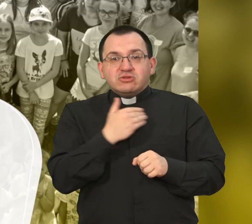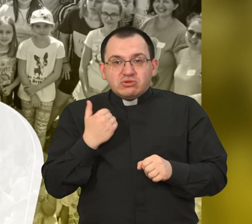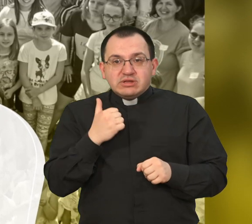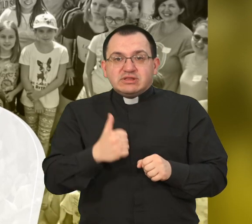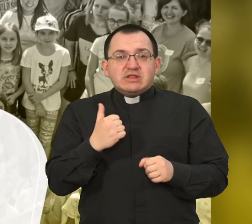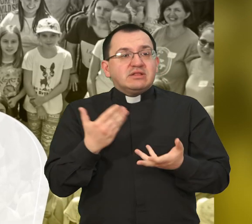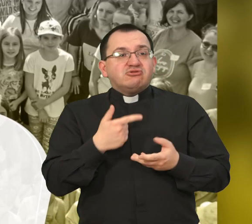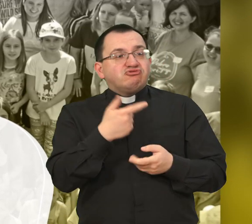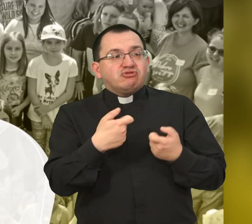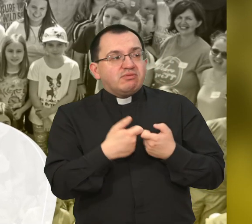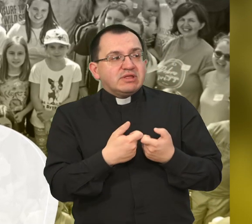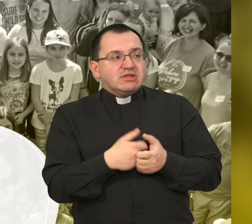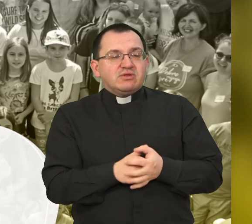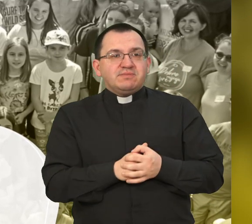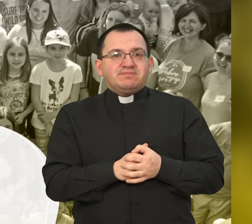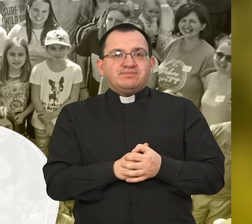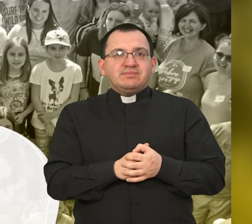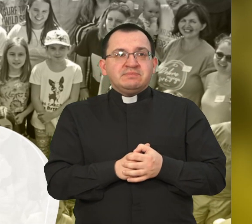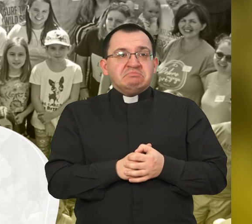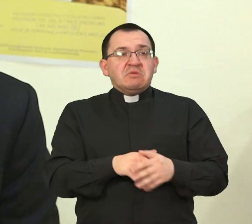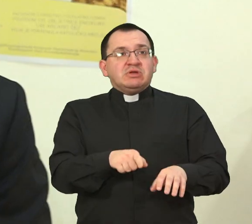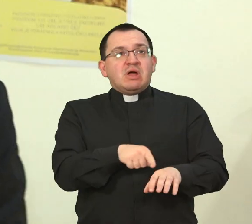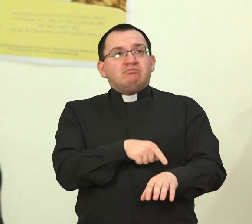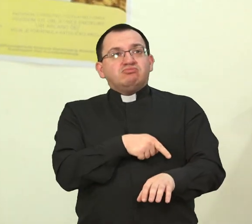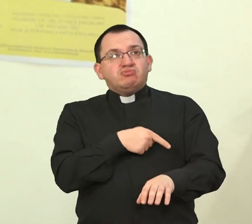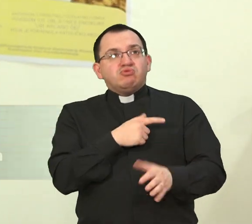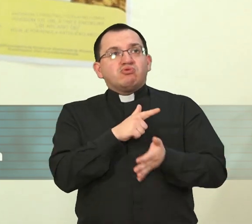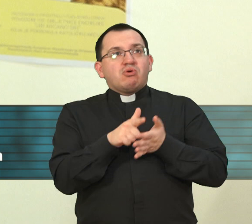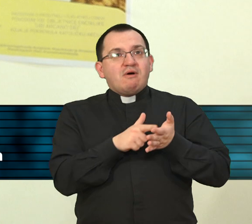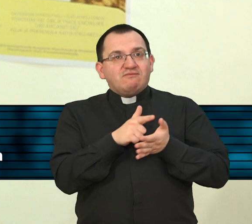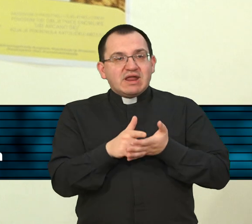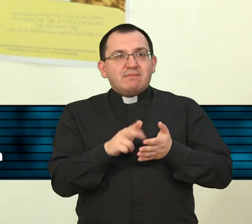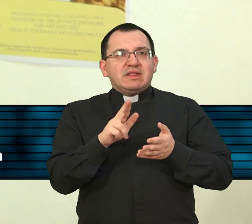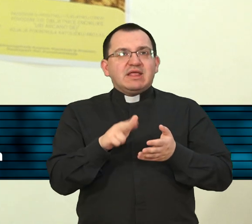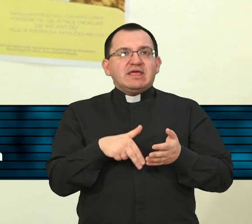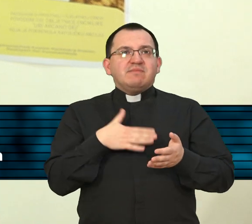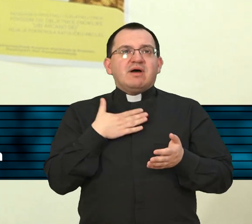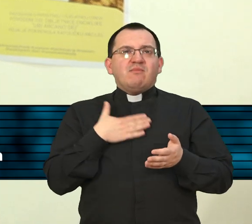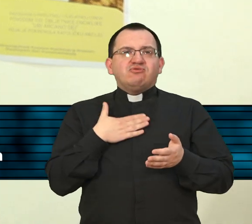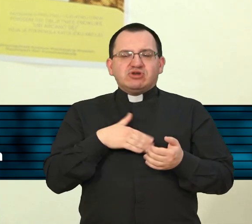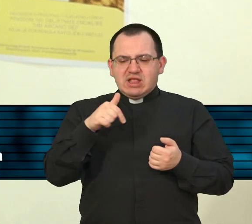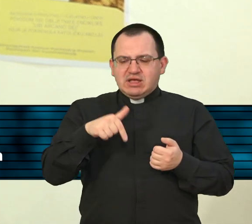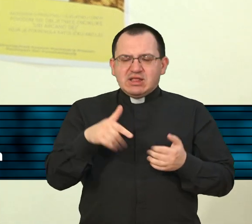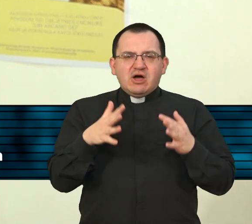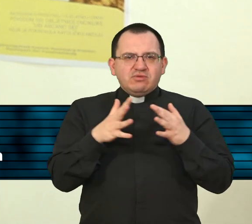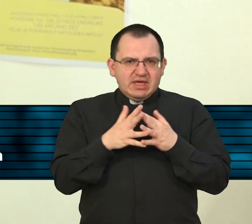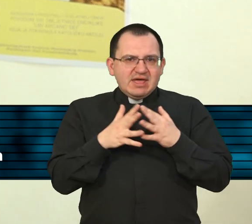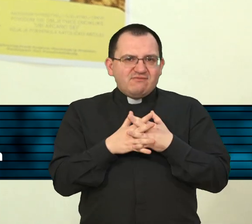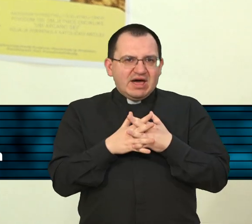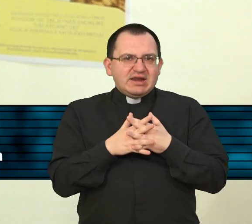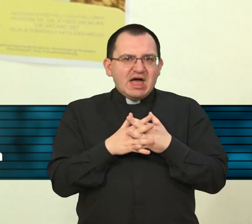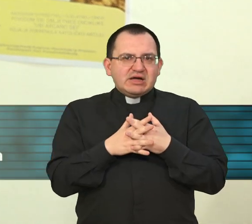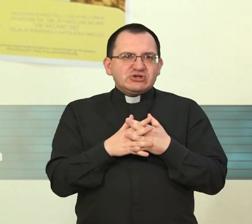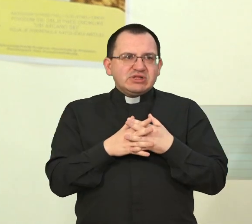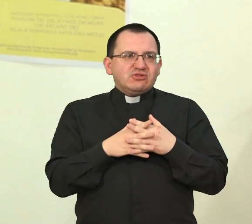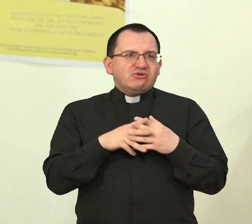kažete o čemu se točno radi. Pa evo, već duže vrijeme zapravo se rađa jedna želja da se grad u Varaždinu, a naravno široj okolici, odnosno